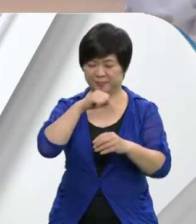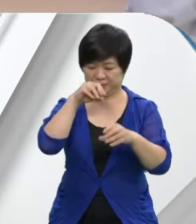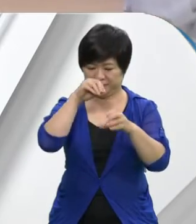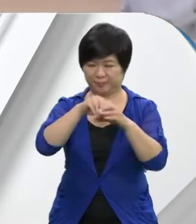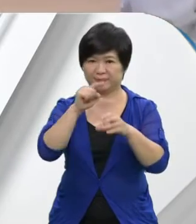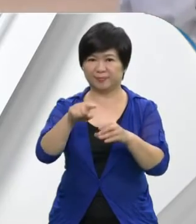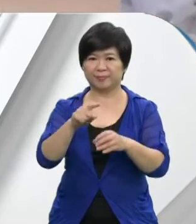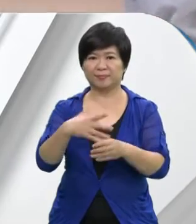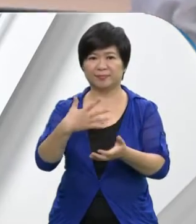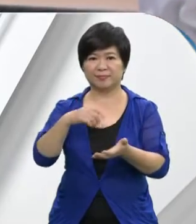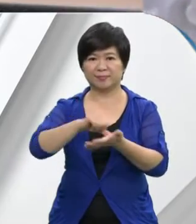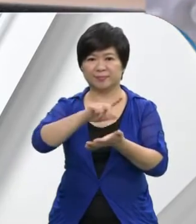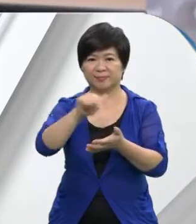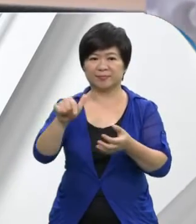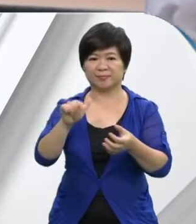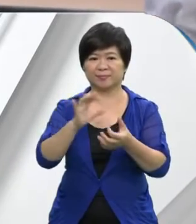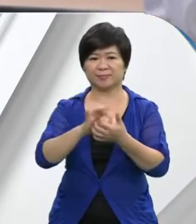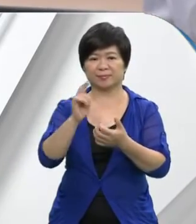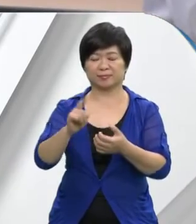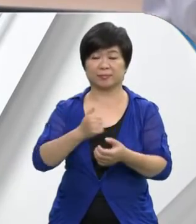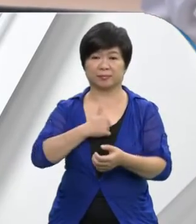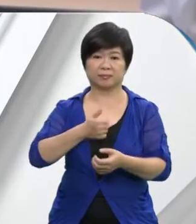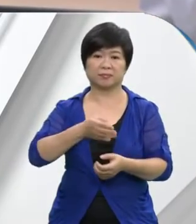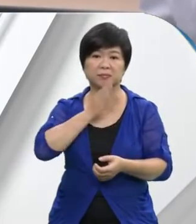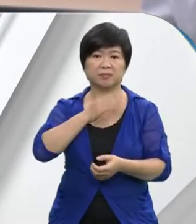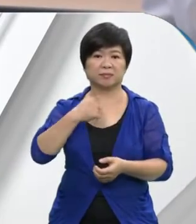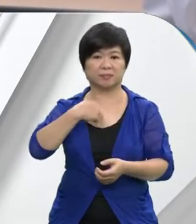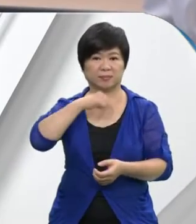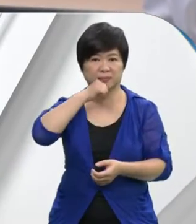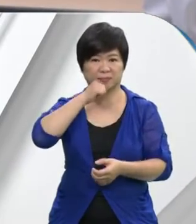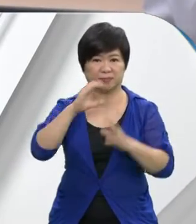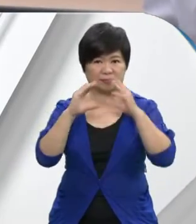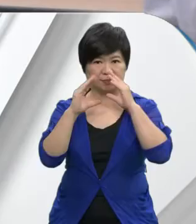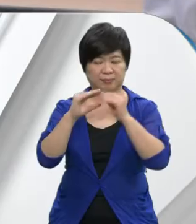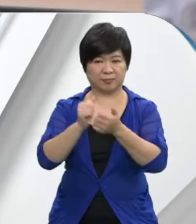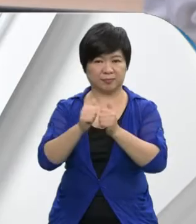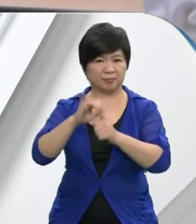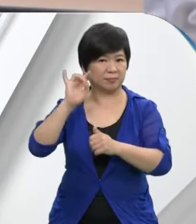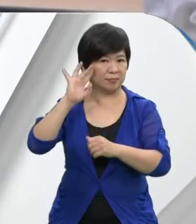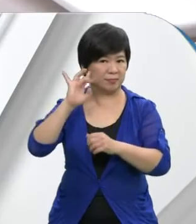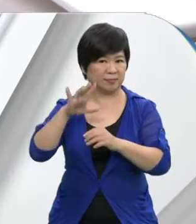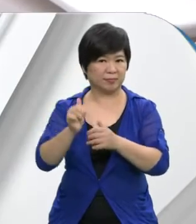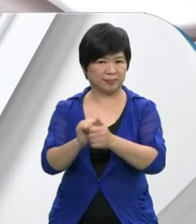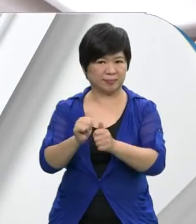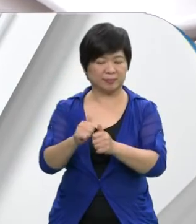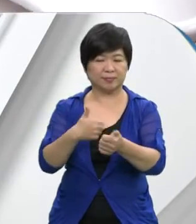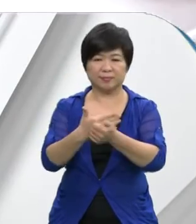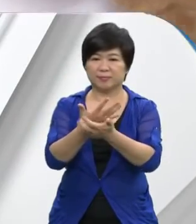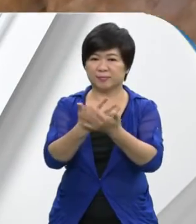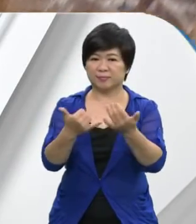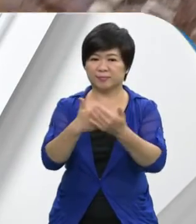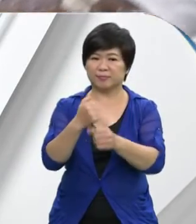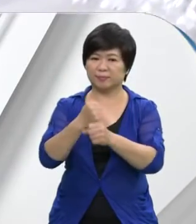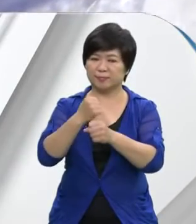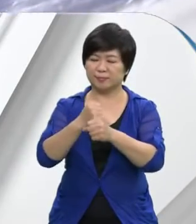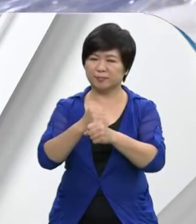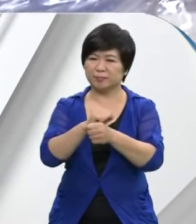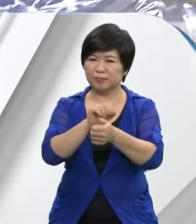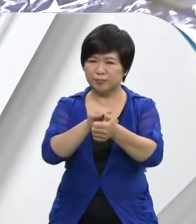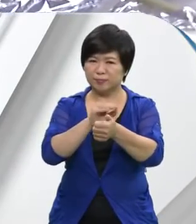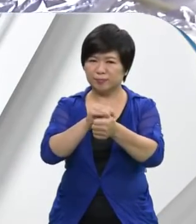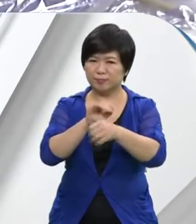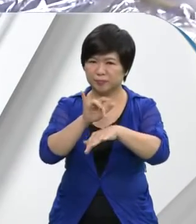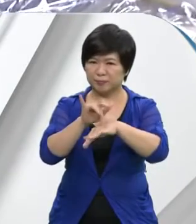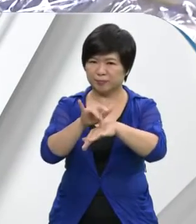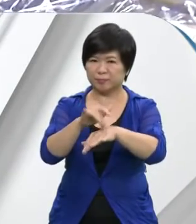食材，口口声声就是台湾面包，也从比创意丰沛比赛，为学生的建筑建好，每